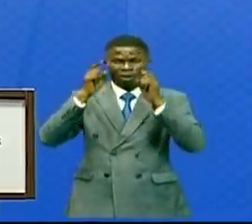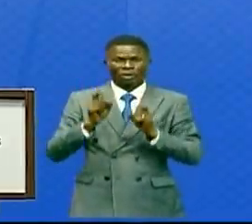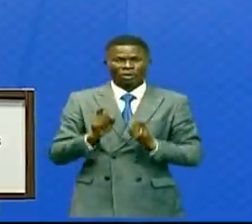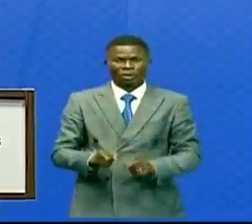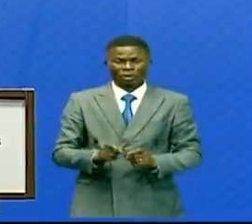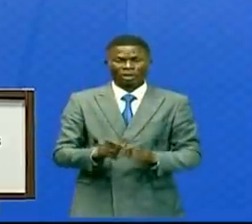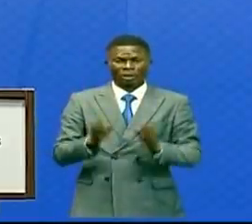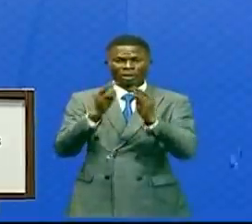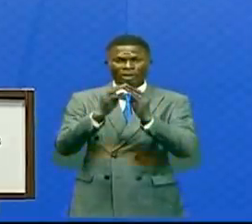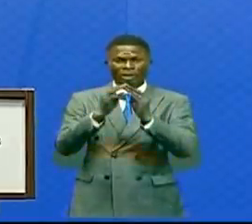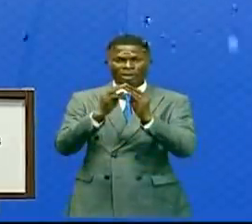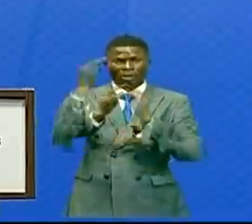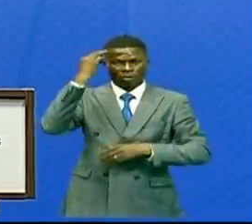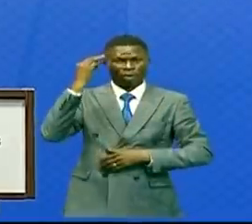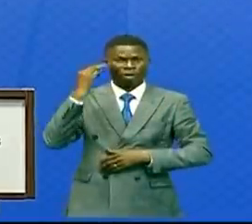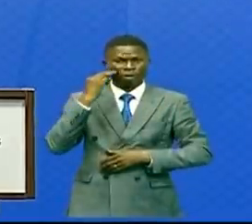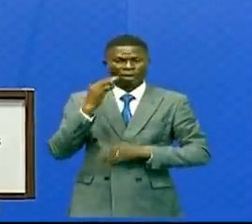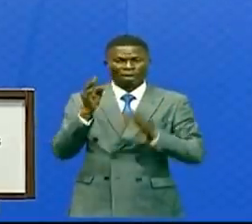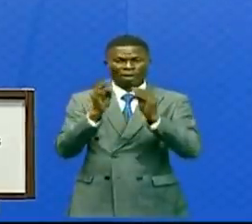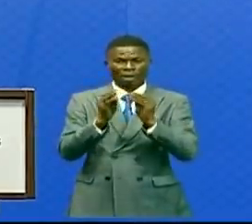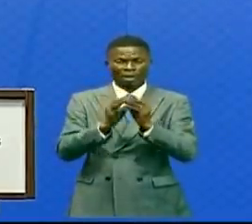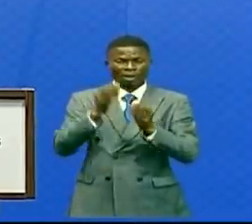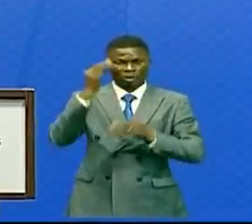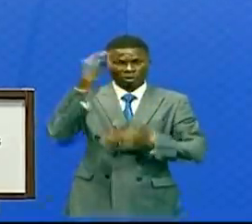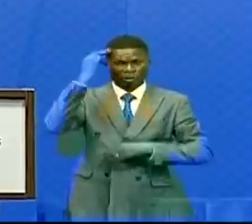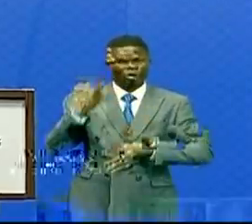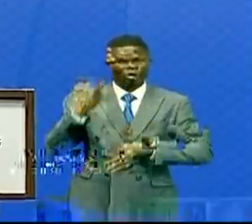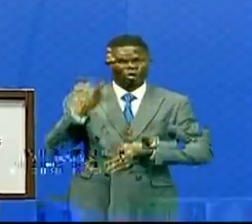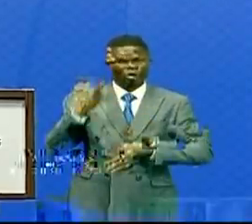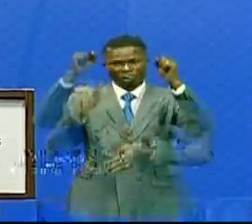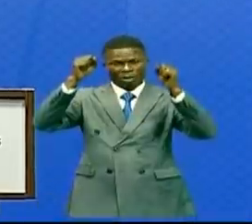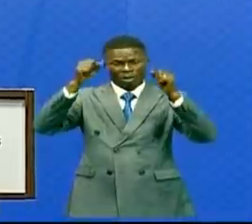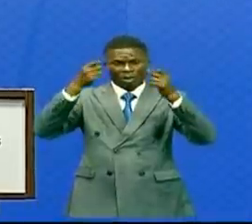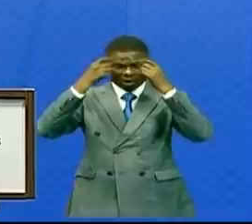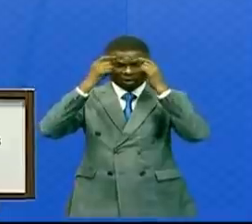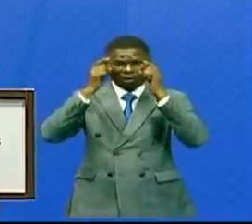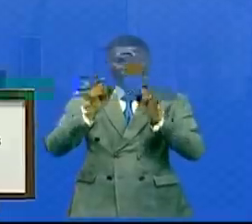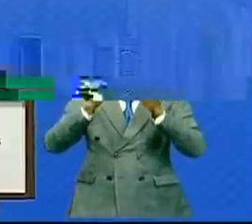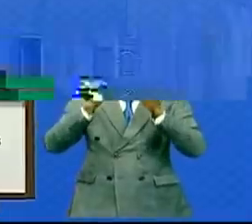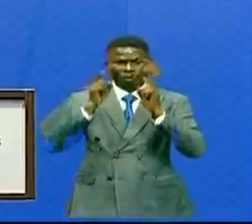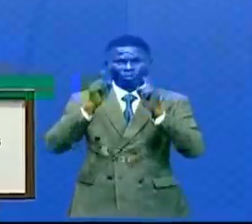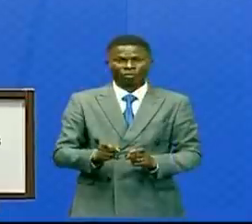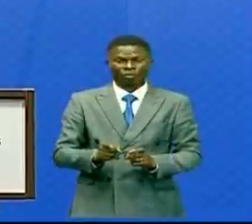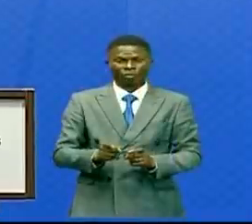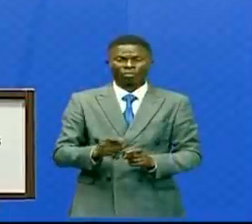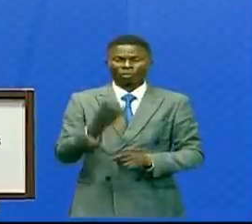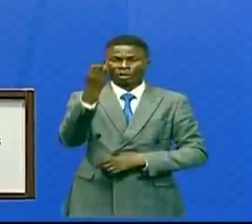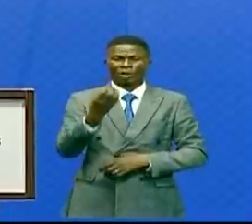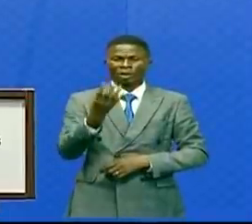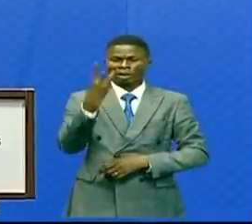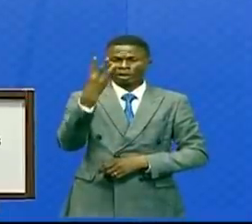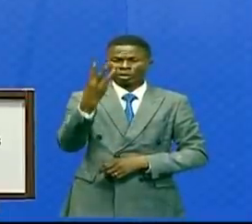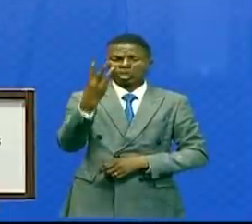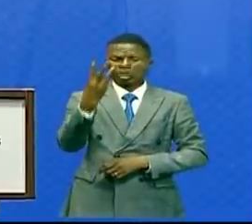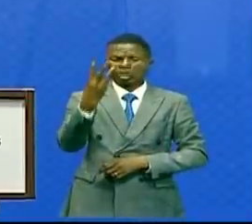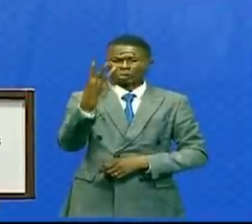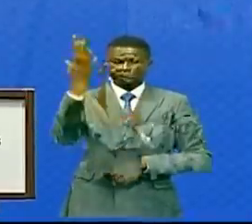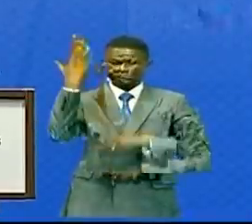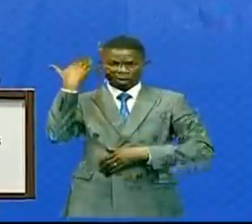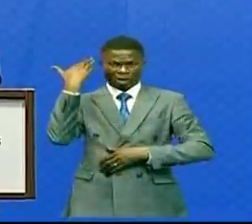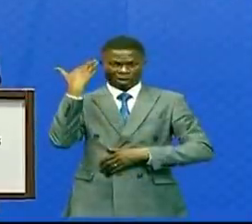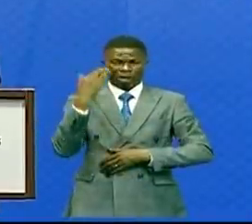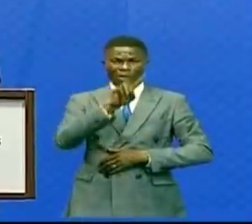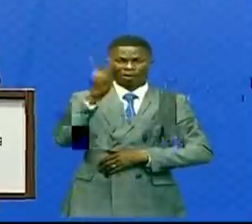du Conseil de ministres, le Conseil de ministres a adopté le relevé des décisions prises lors de sa 43e réunion tenue